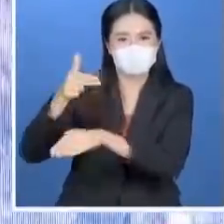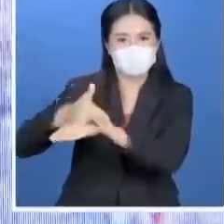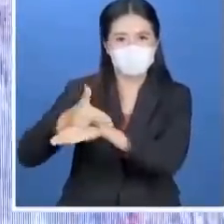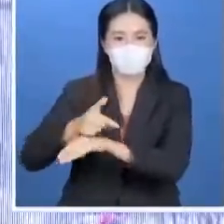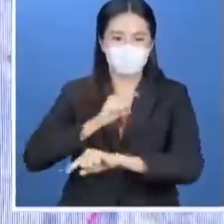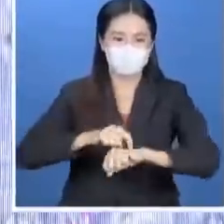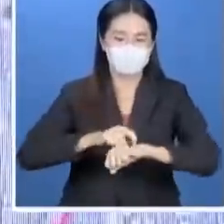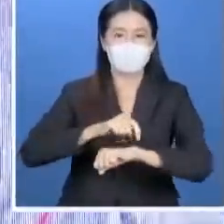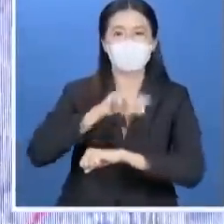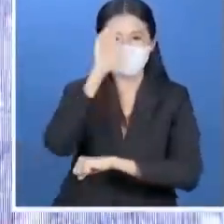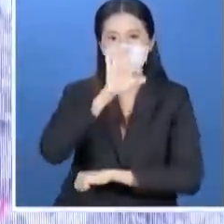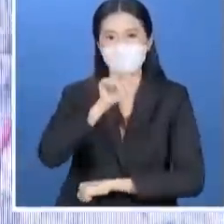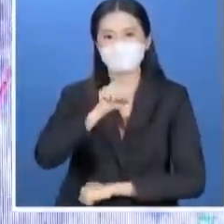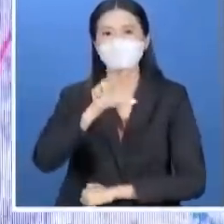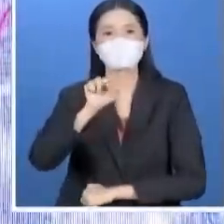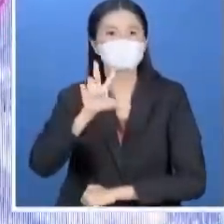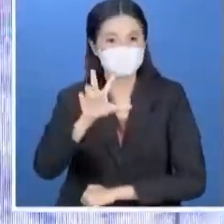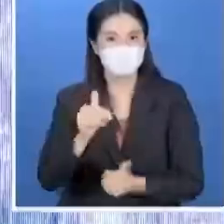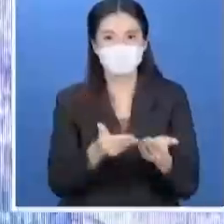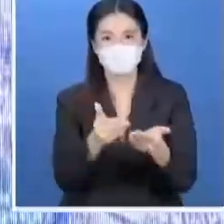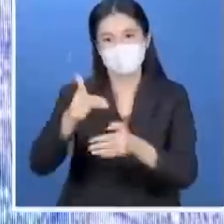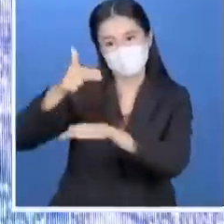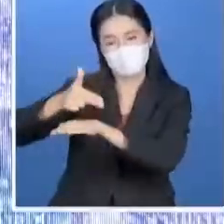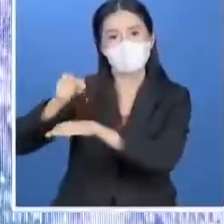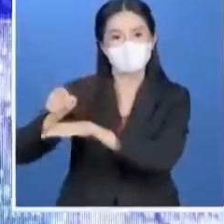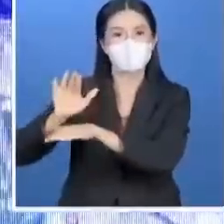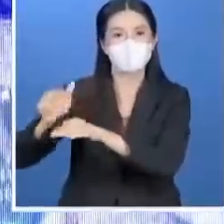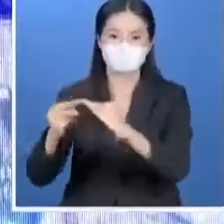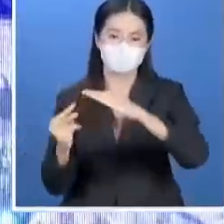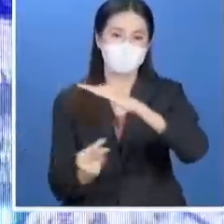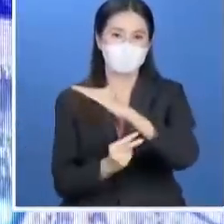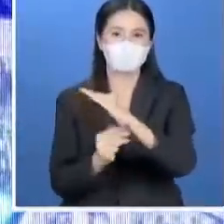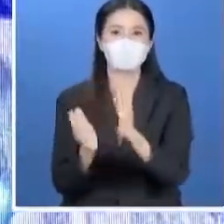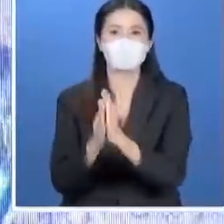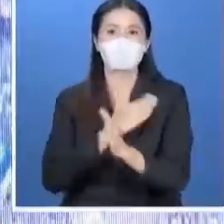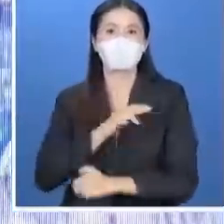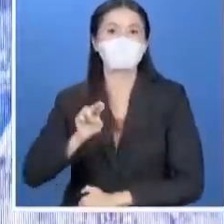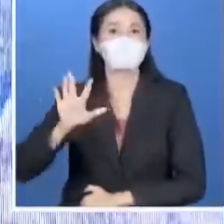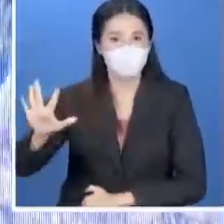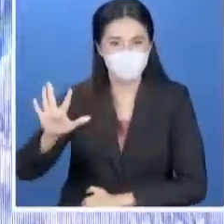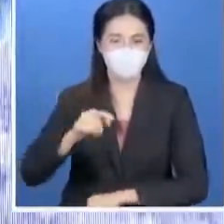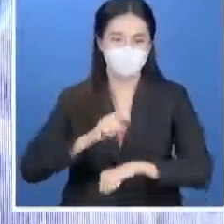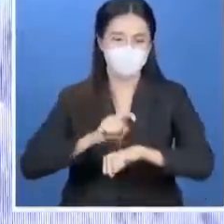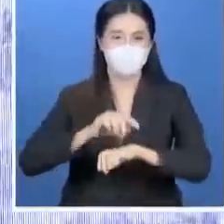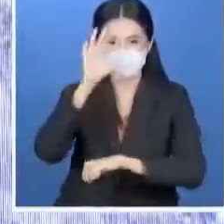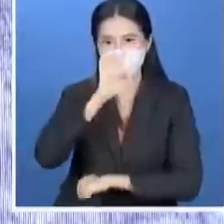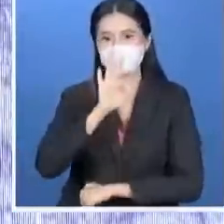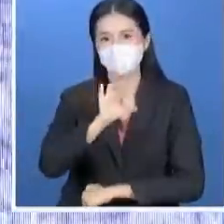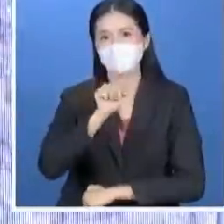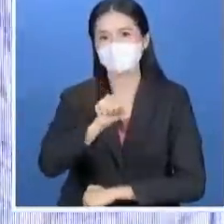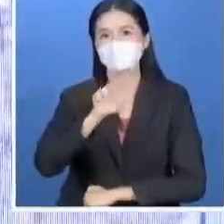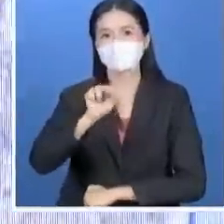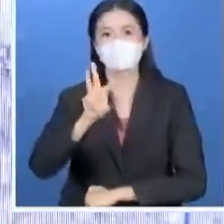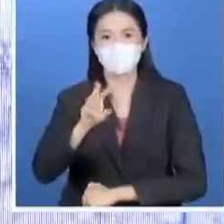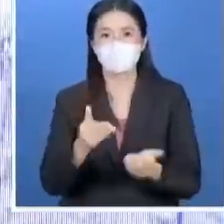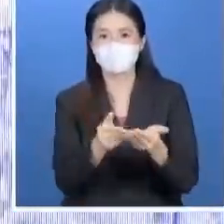า 21:33 เรือได้ผ่านกล้องวงจรปิดของสะพานพระราม5จากนั้นเวลา 21:36